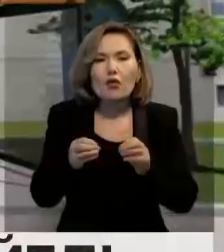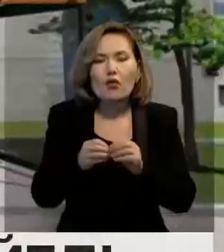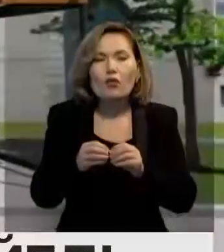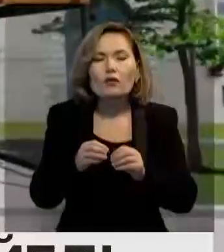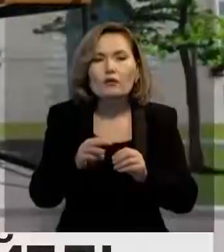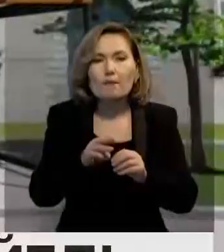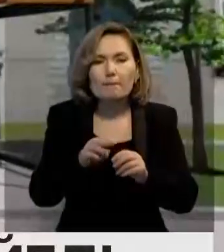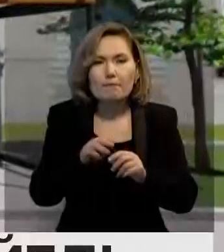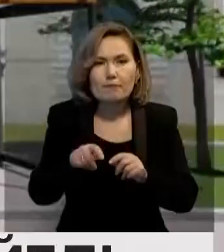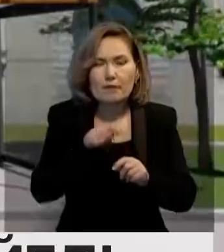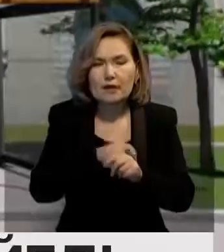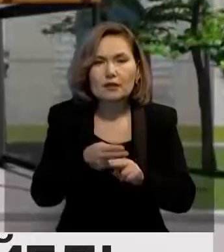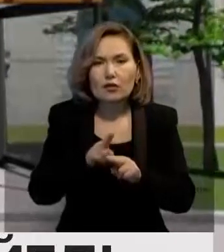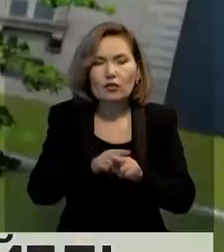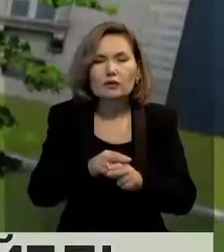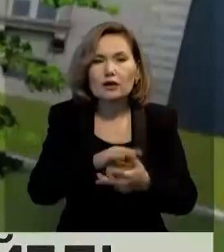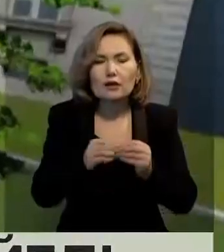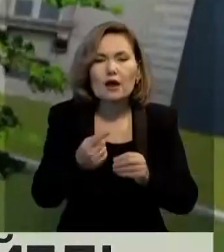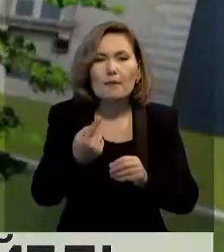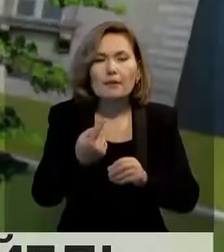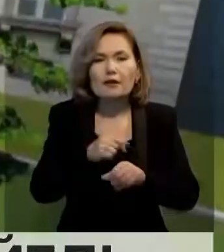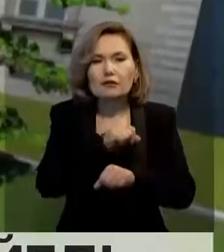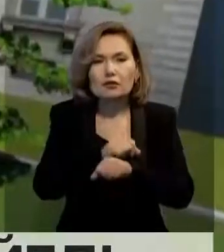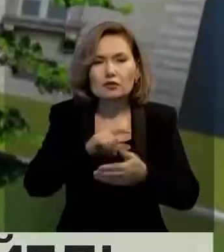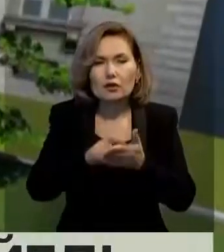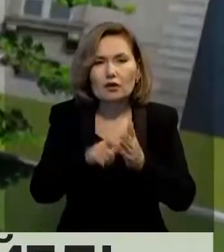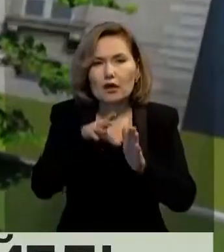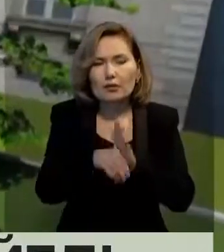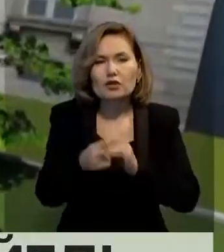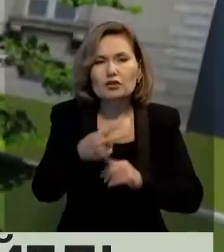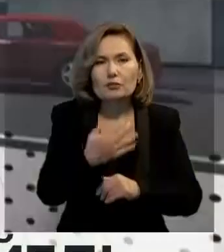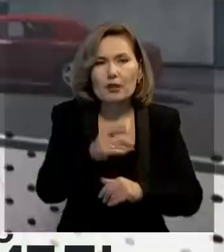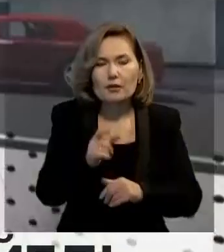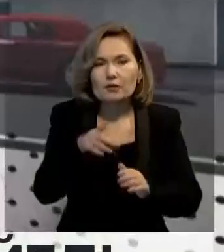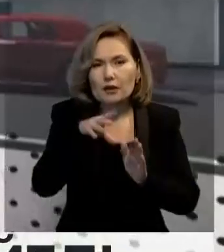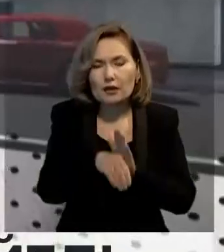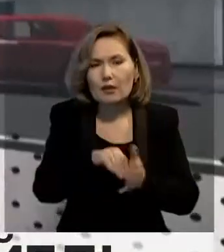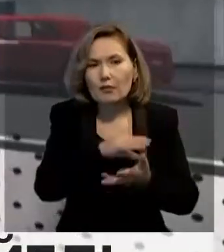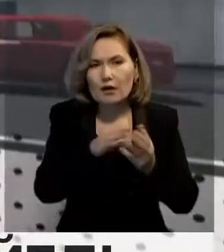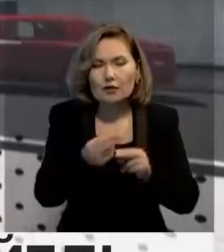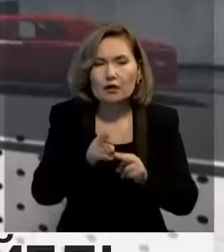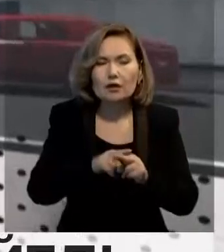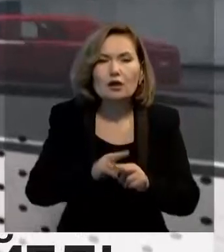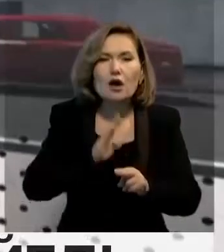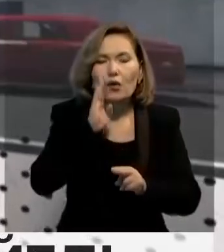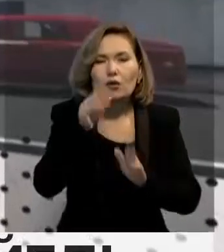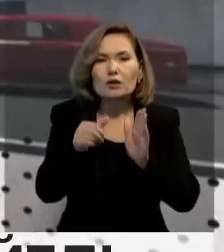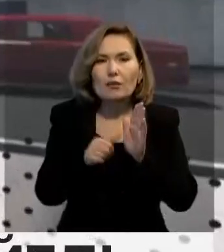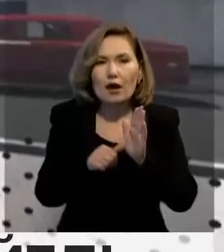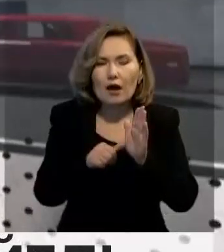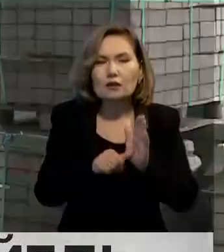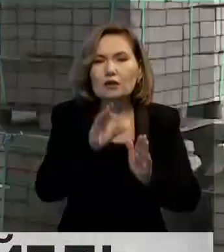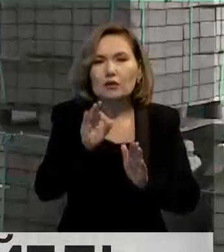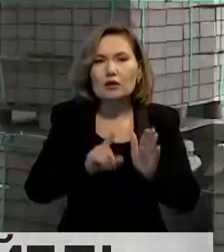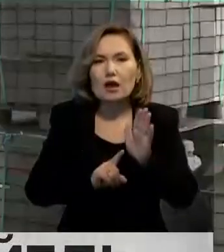сият. Жоба үй күйсіздердің тұрақты мекеніне айналмасы үшін жауапты маман тағайындалып, ол таңғы 6-да ашып, түнгі 23:00-де жауып